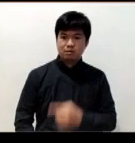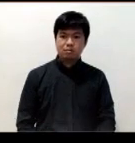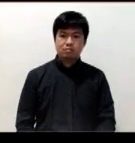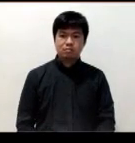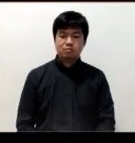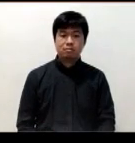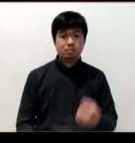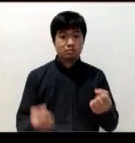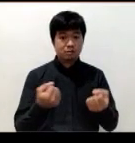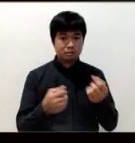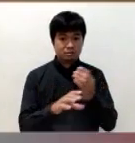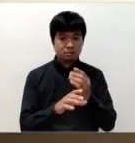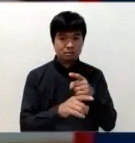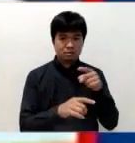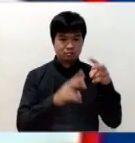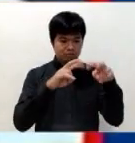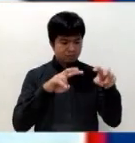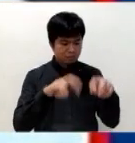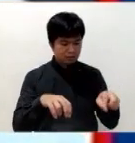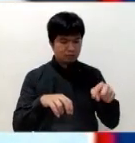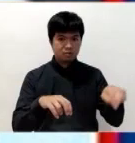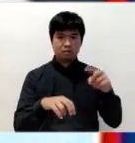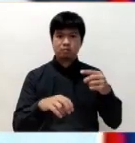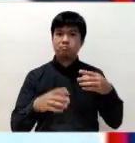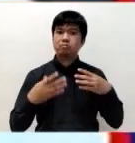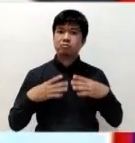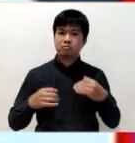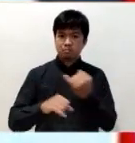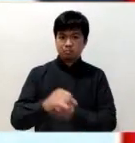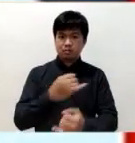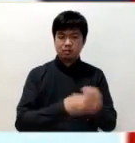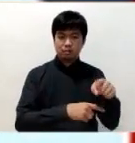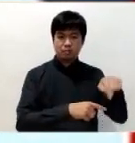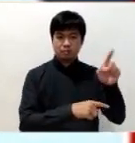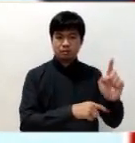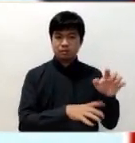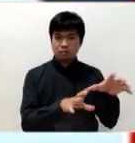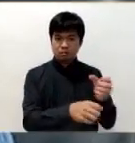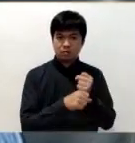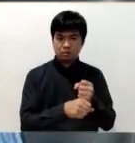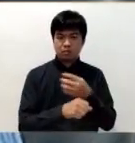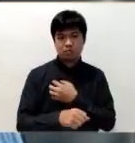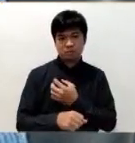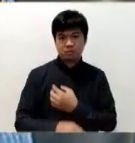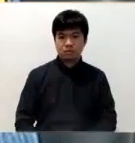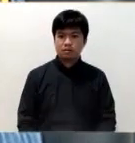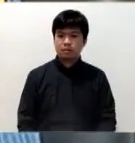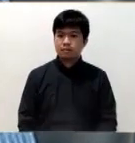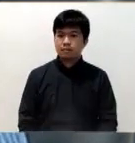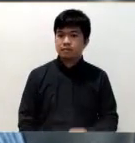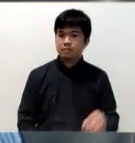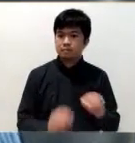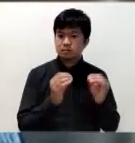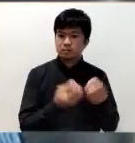sa ilalim sa forensic examination ang jacket ng gunman na na-recover din ng mga otoridad. They look like a well-financed organization, isipin mo